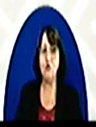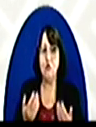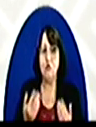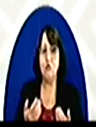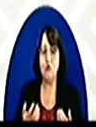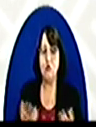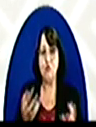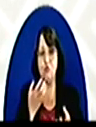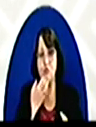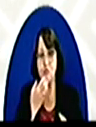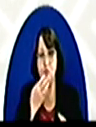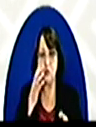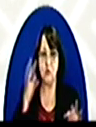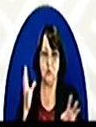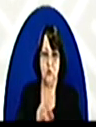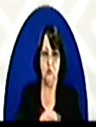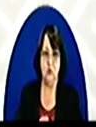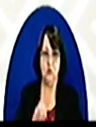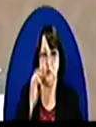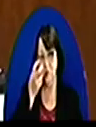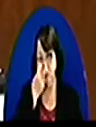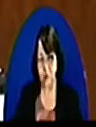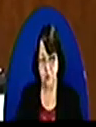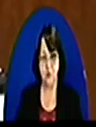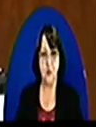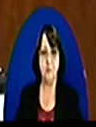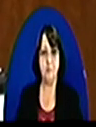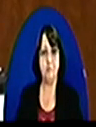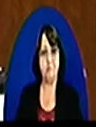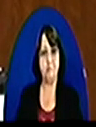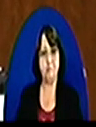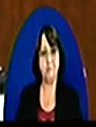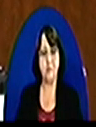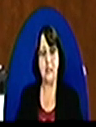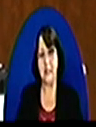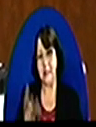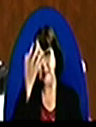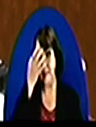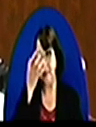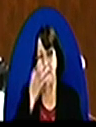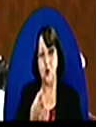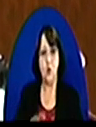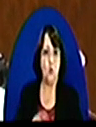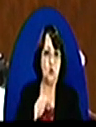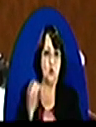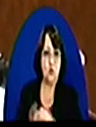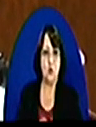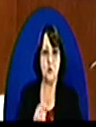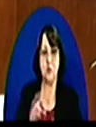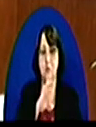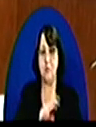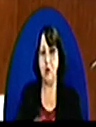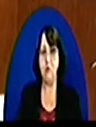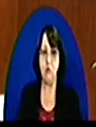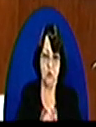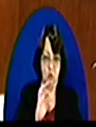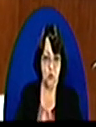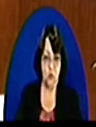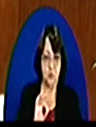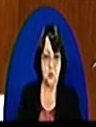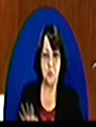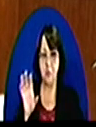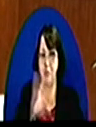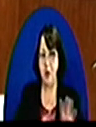байдлаар зохион байгуулах нь зүйтэй гэж үзэж байна. За засгийн газар болон улсын онцгой комисс коронавирусны